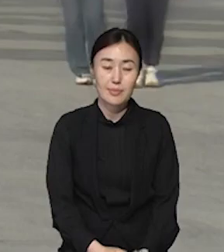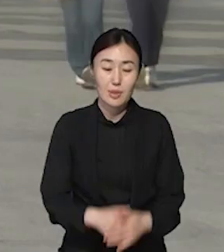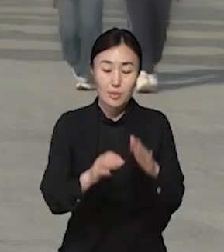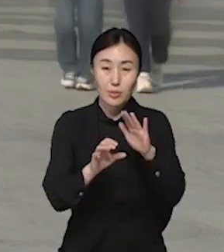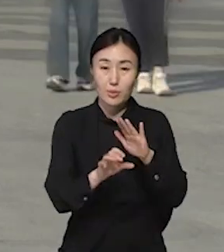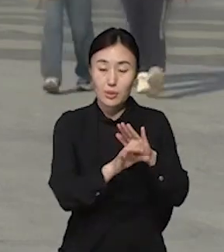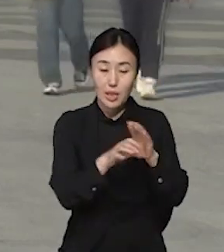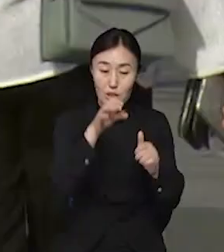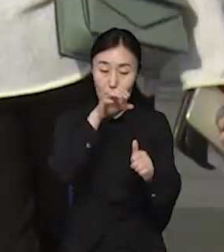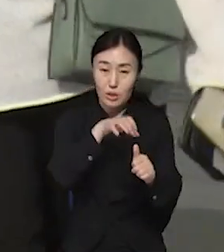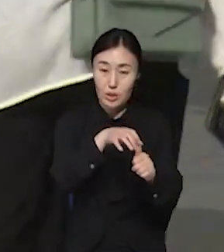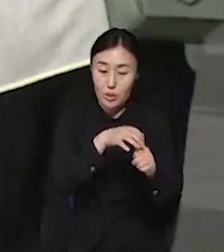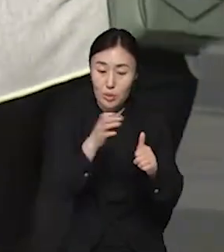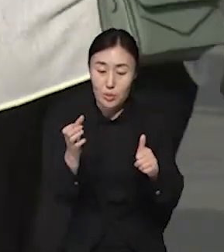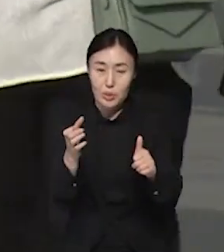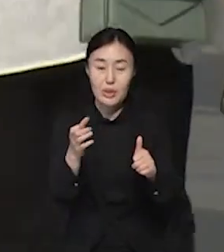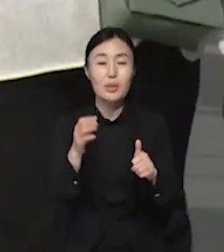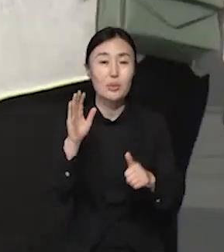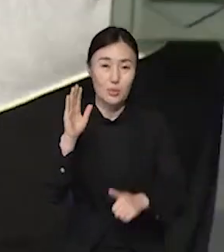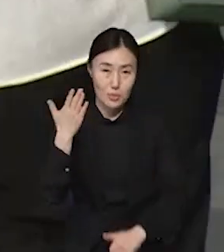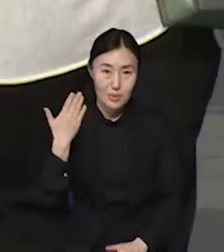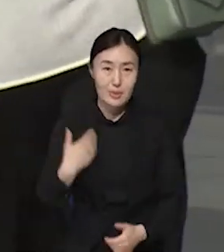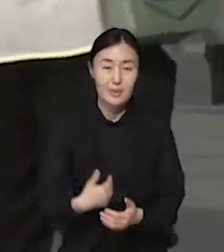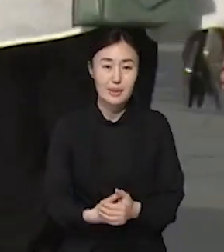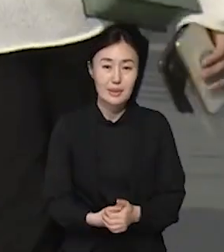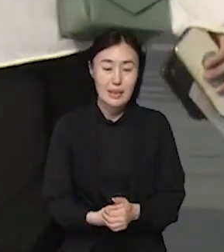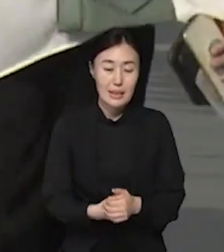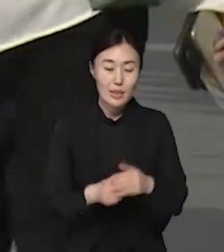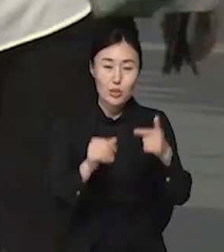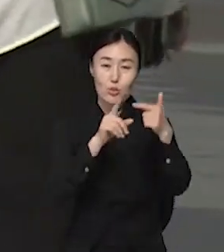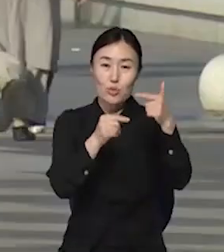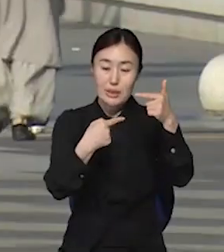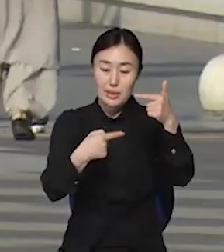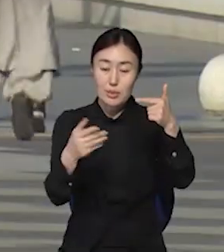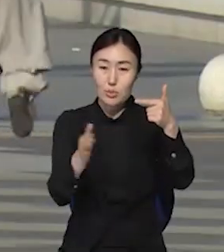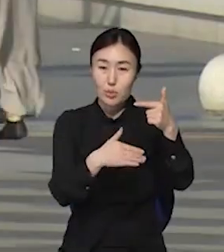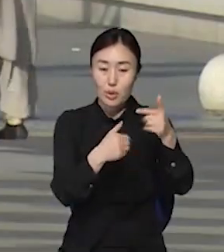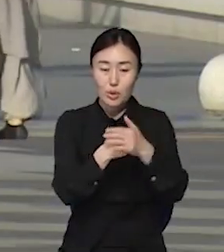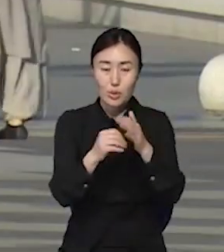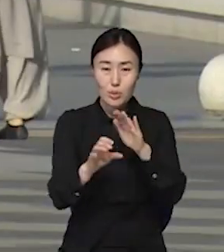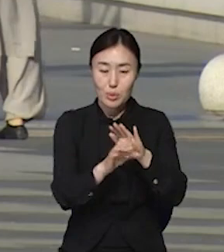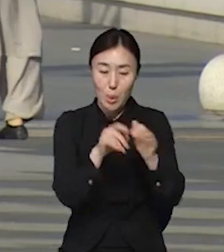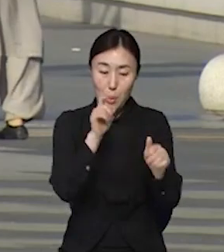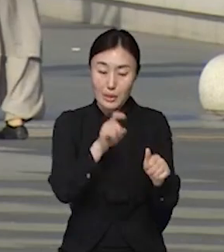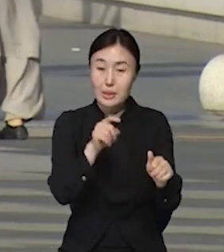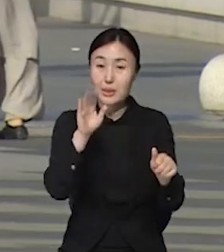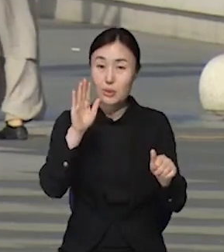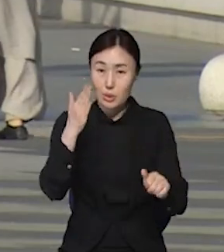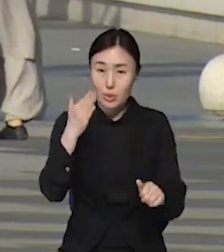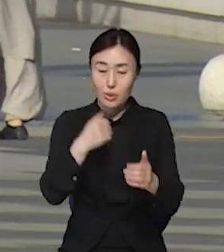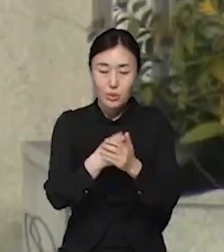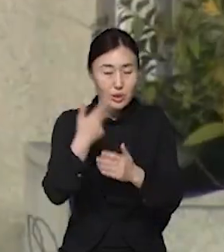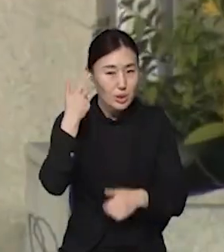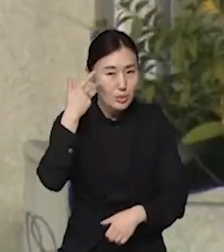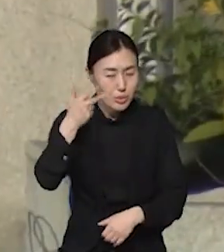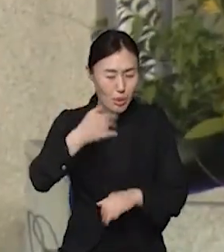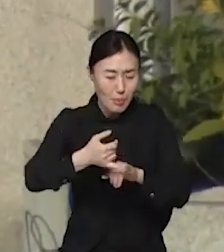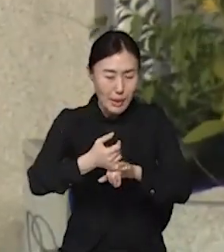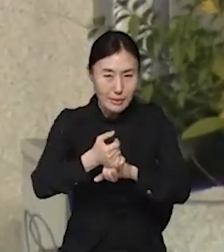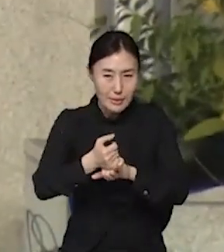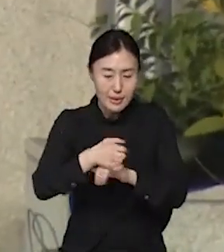코로나19 격리 의무가 해제됩니다. 다음 달 1일부터 코로나19에 확진되더라도 일주일 동안